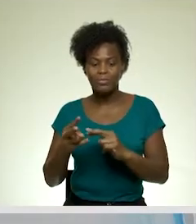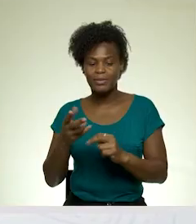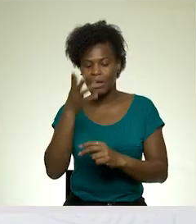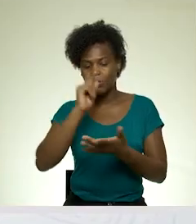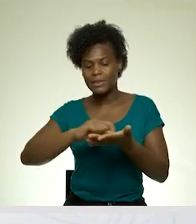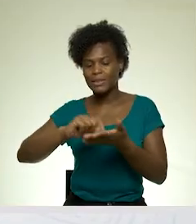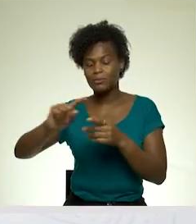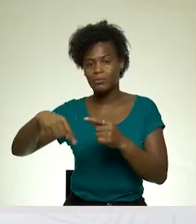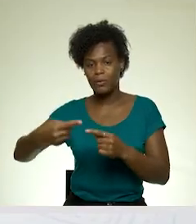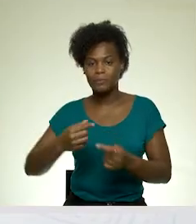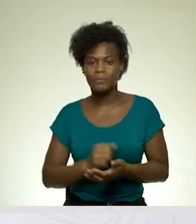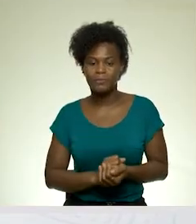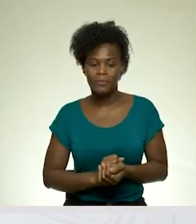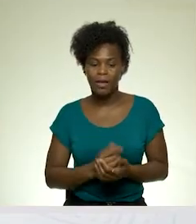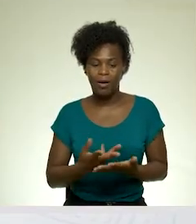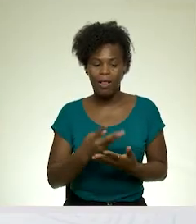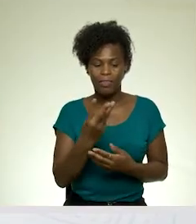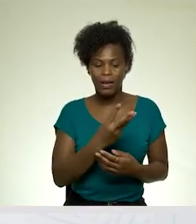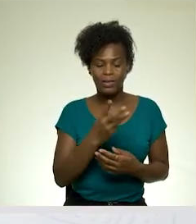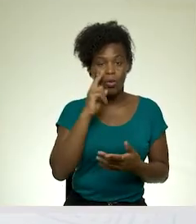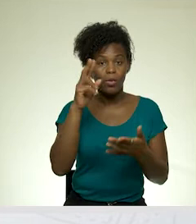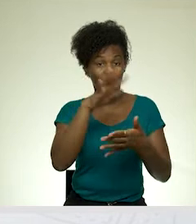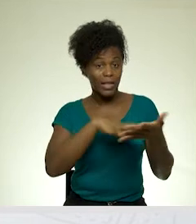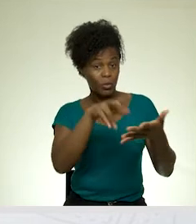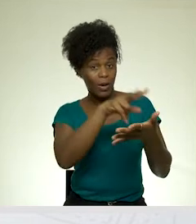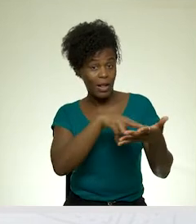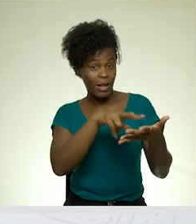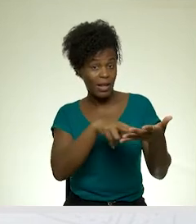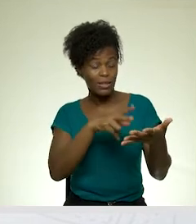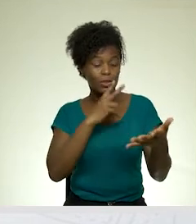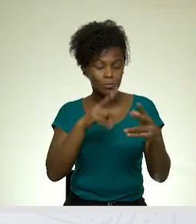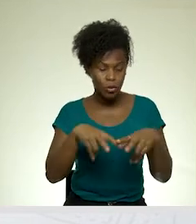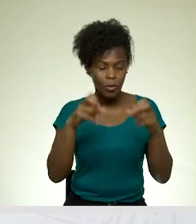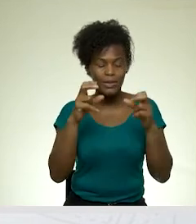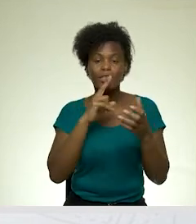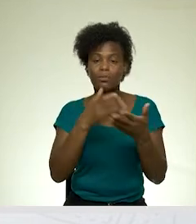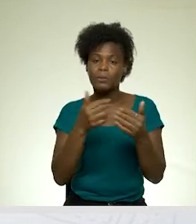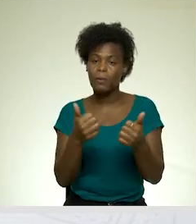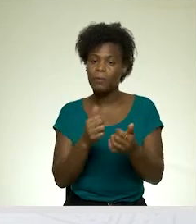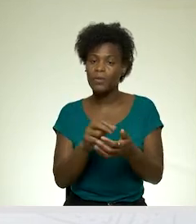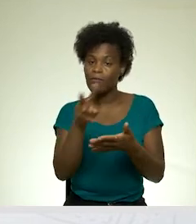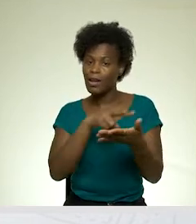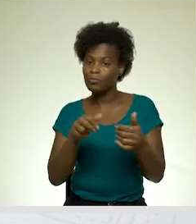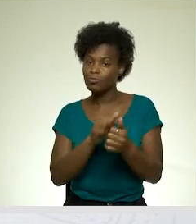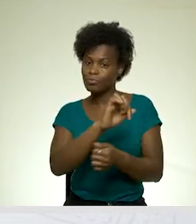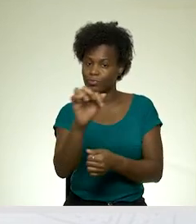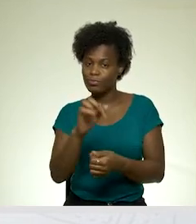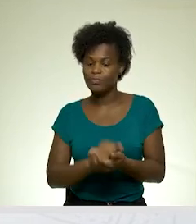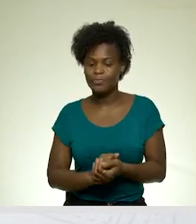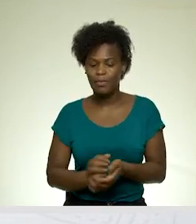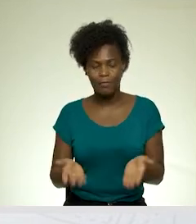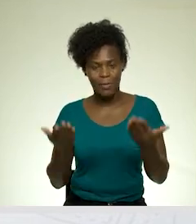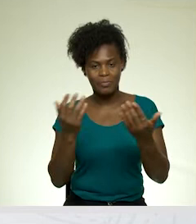suivante. Activité 3, lis le texte et choisis la bonne réponse. Je vais lire avec toi.